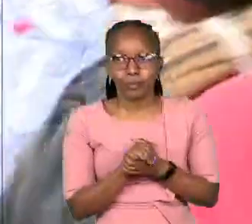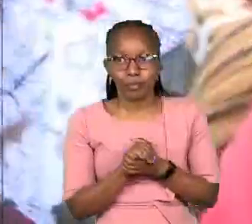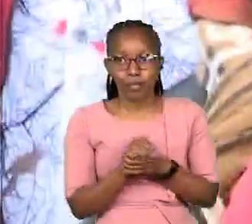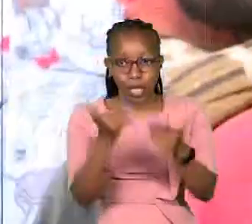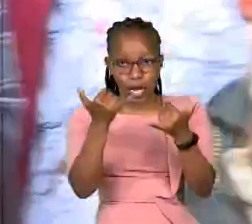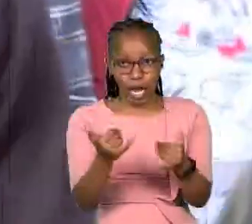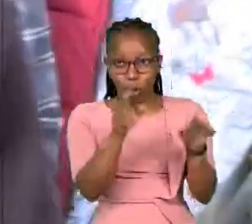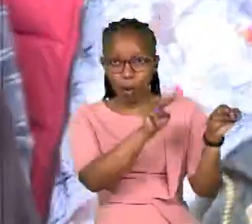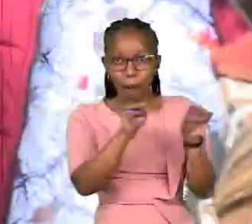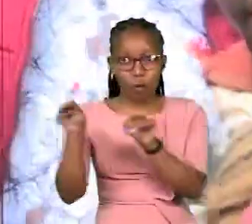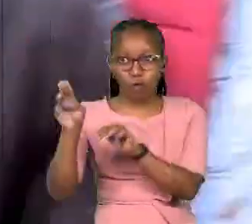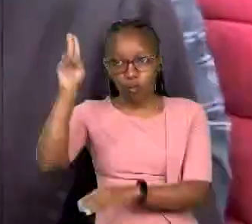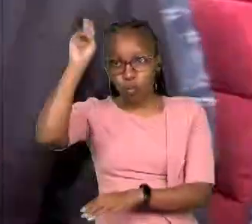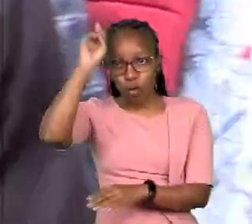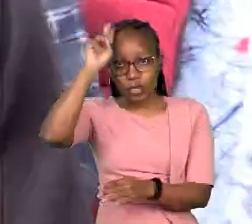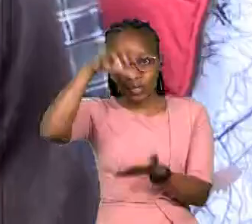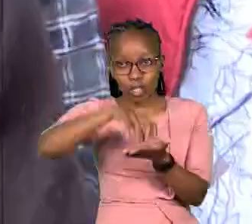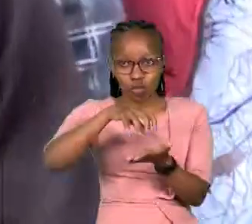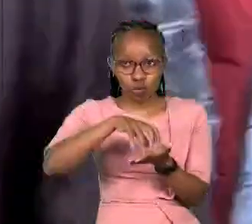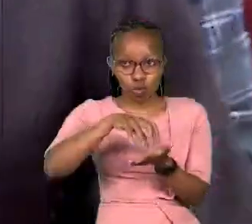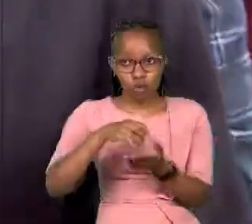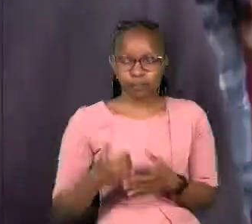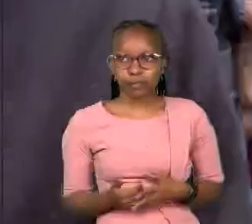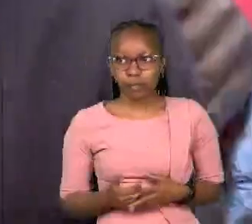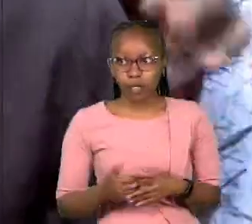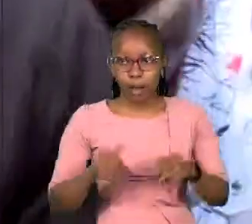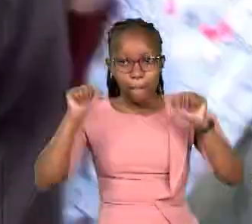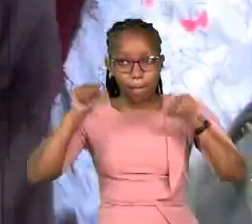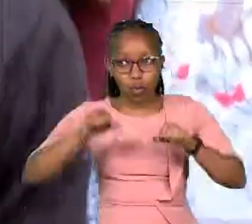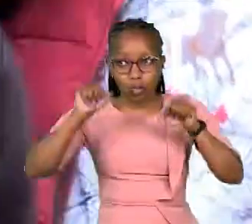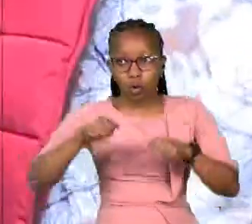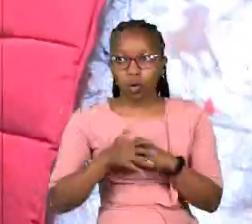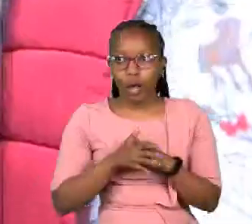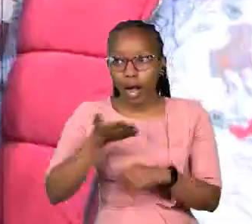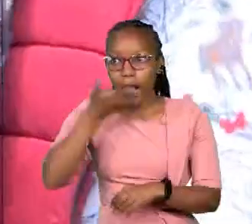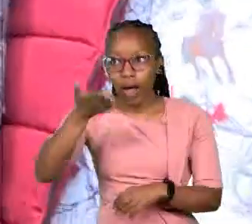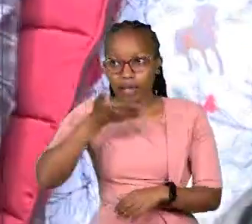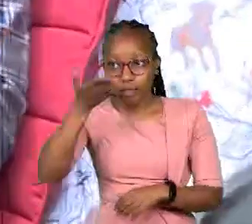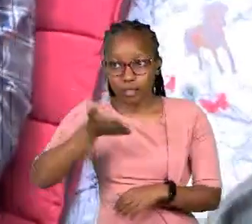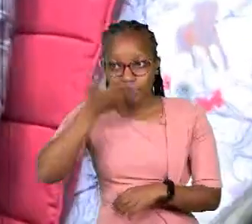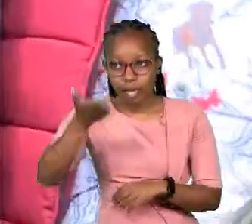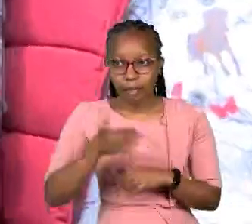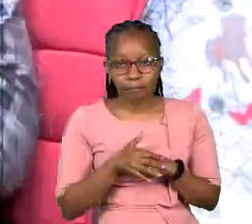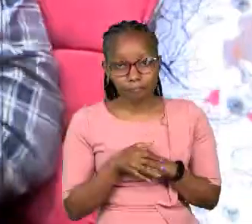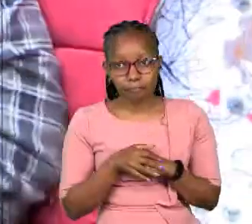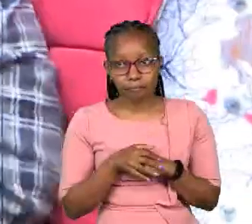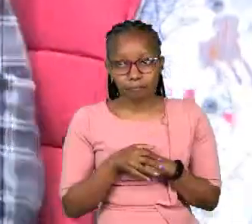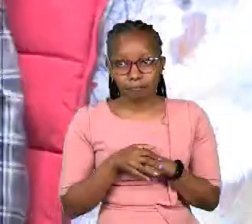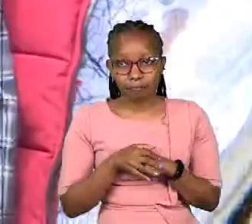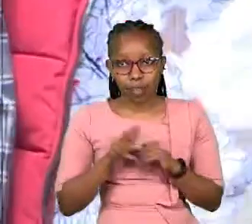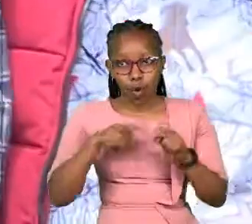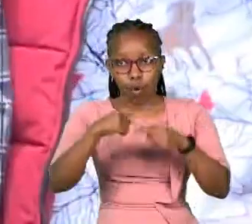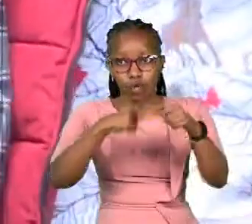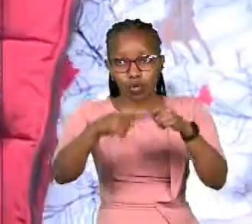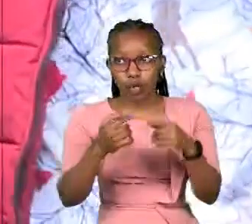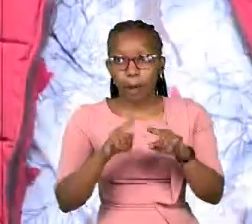katika kituo cha polisi kuweza kuona iwapo tutapata maswali ya wananchi. wananchi ya majibu ambayo yanaendelea kuwazonga